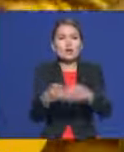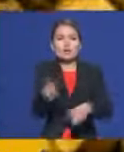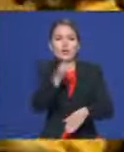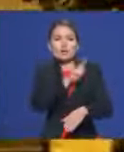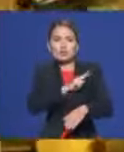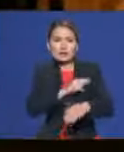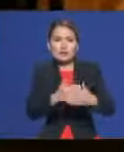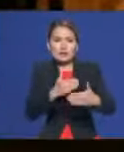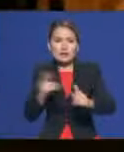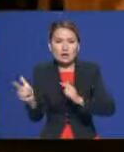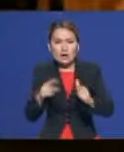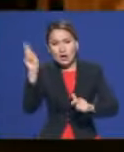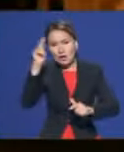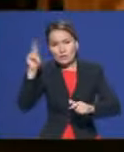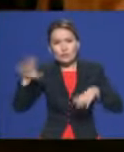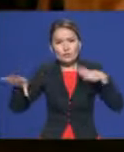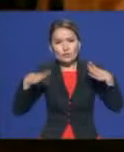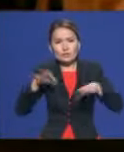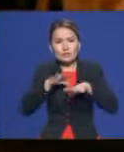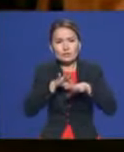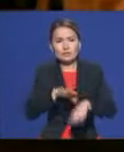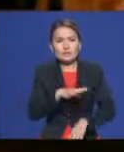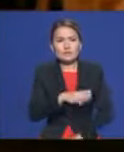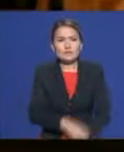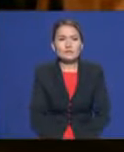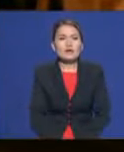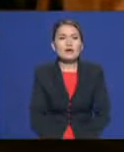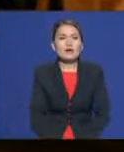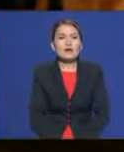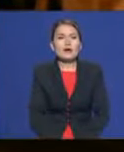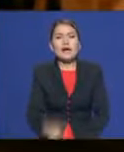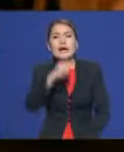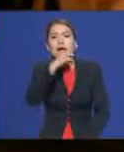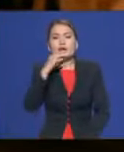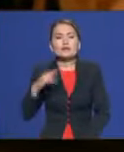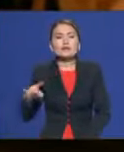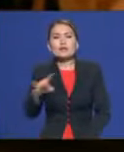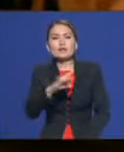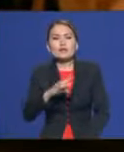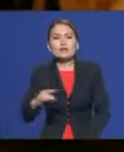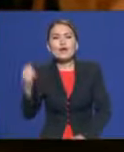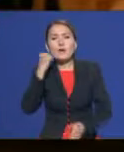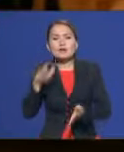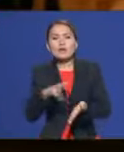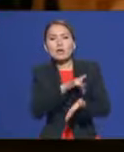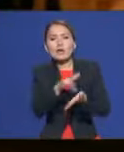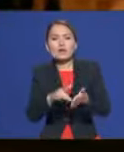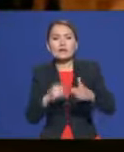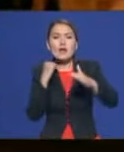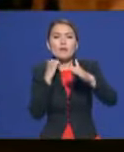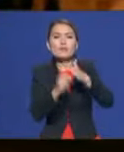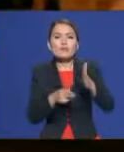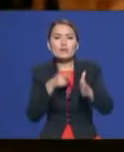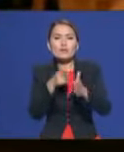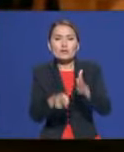пысықталды. Бүгінгі жаттығу Мәскеу метрополитенінде болған апаттың сипатында өтті. Сол жағдайға байланысты Алматы метрополитенінде